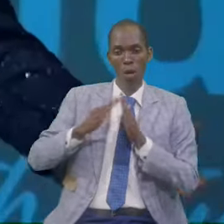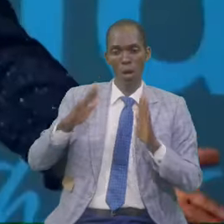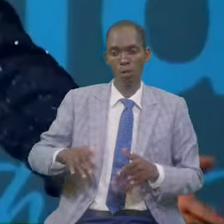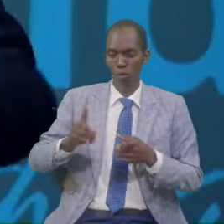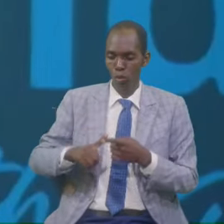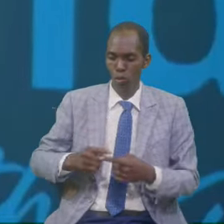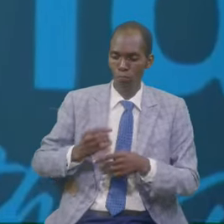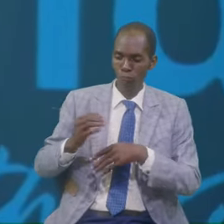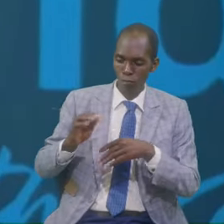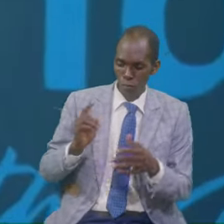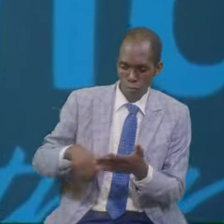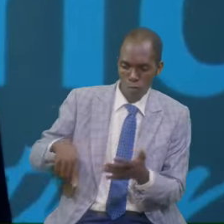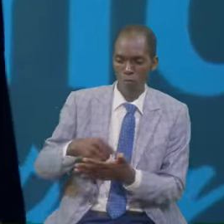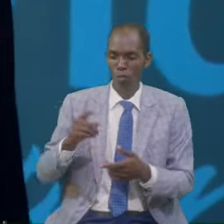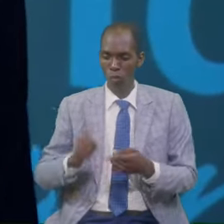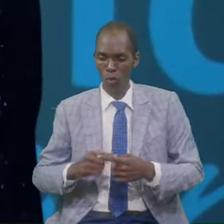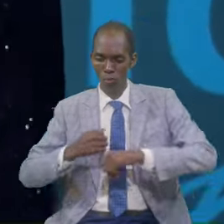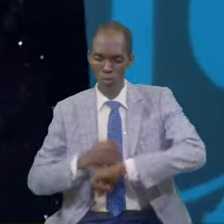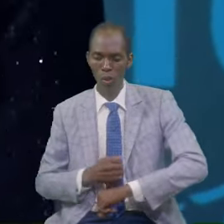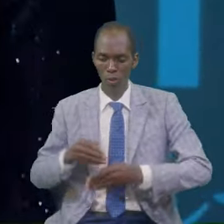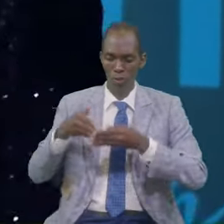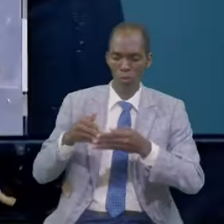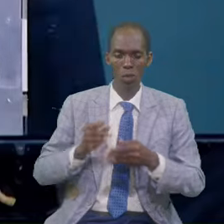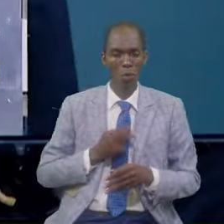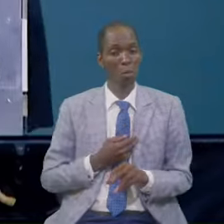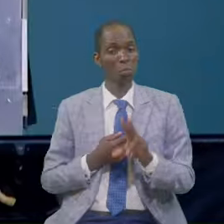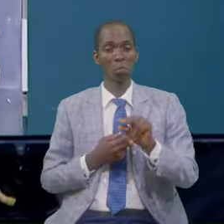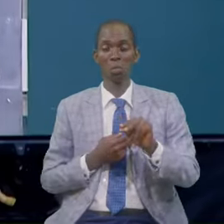sins of the past. No, ee lokapu nyayavadulu vaari gruhalu